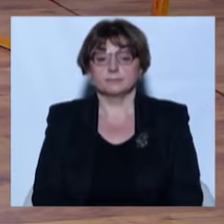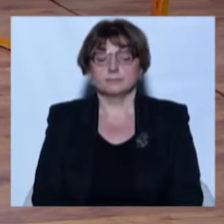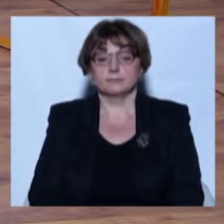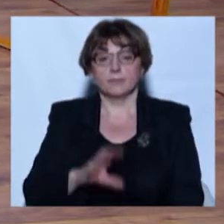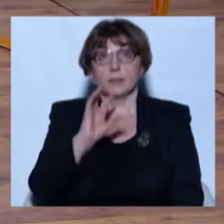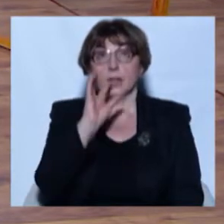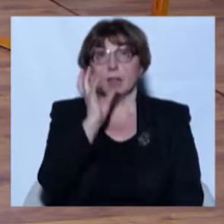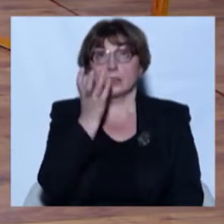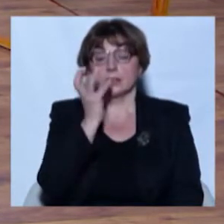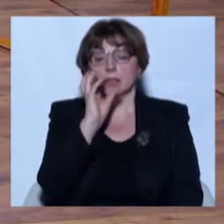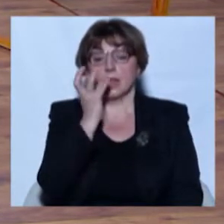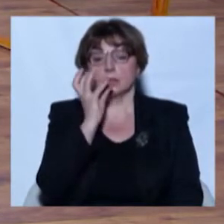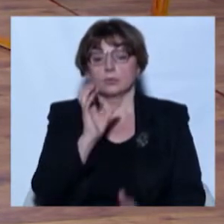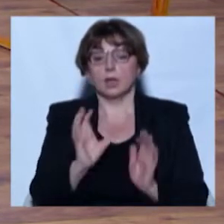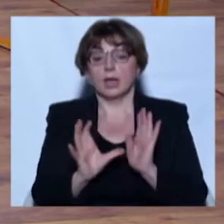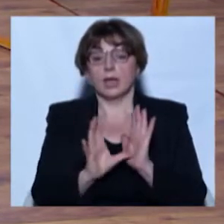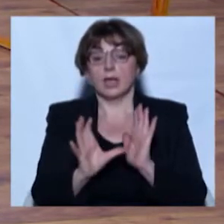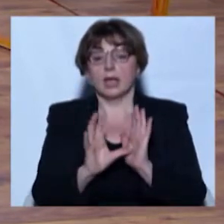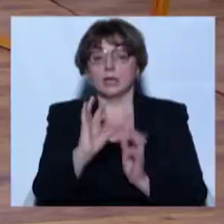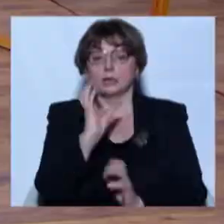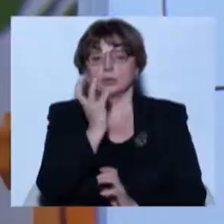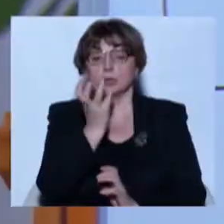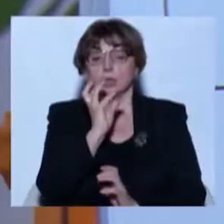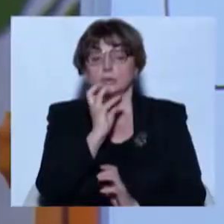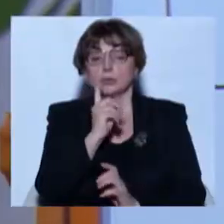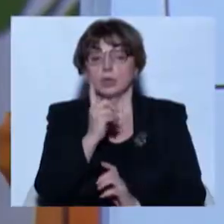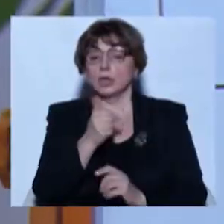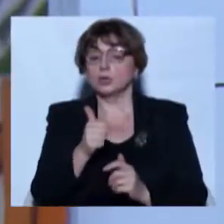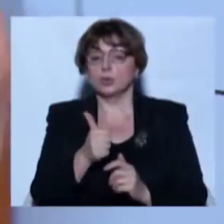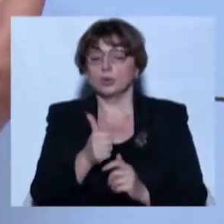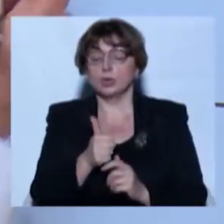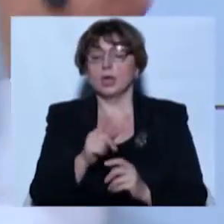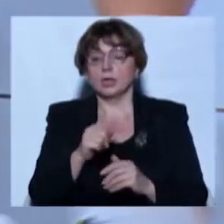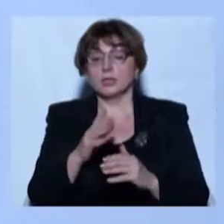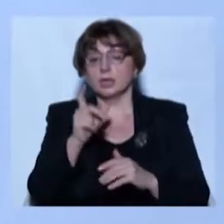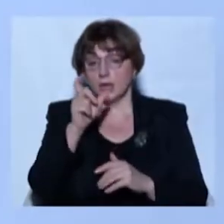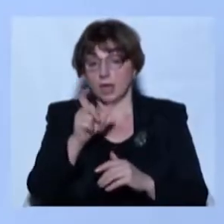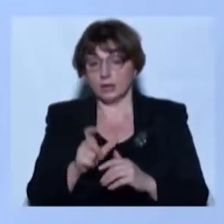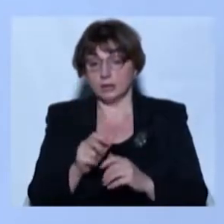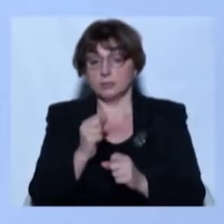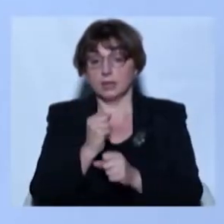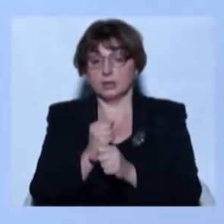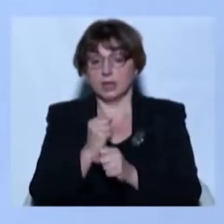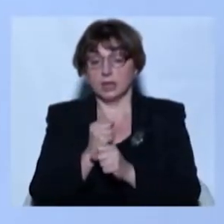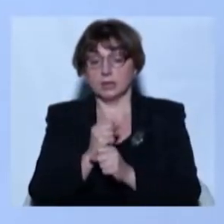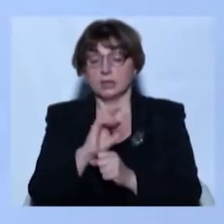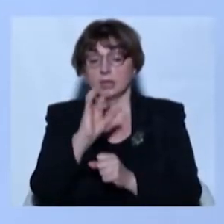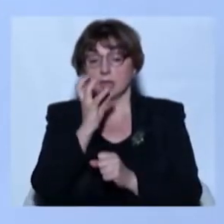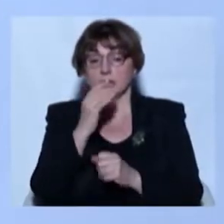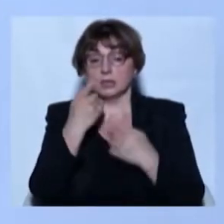Ნათურა, ელექტრონათურა. ელექტრონათურა სინათლის, რა თქმა უნდა, ხელოვნური წყაროა. ჩავწეროთ